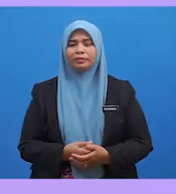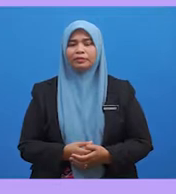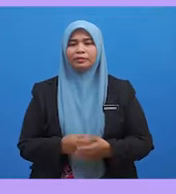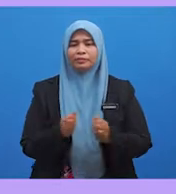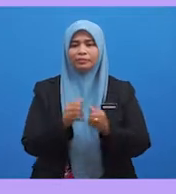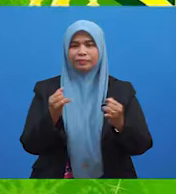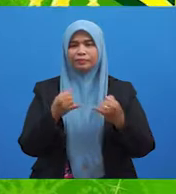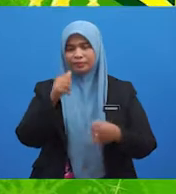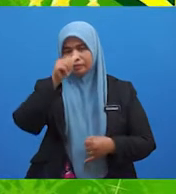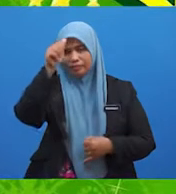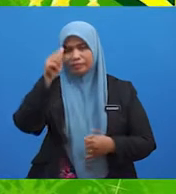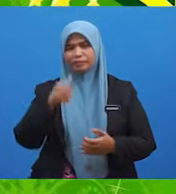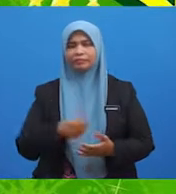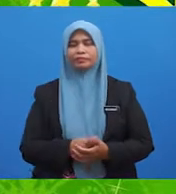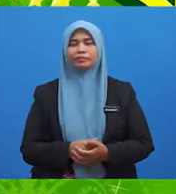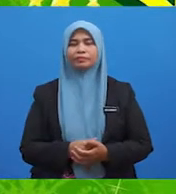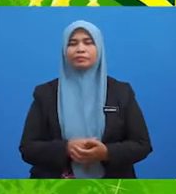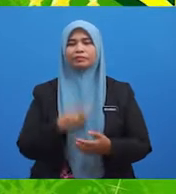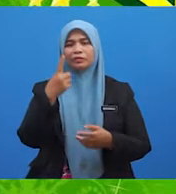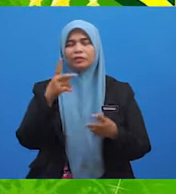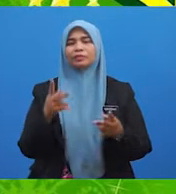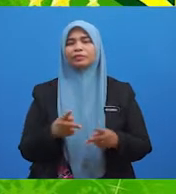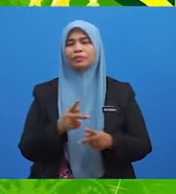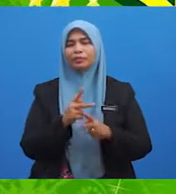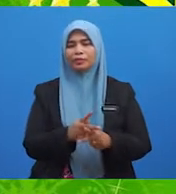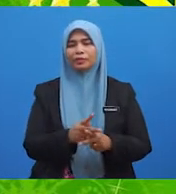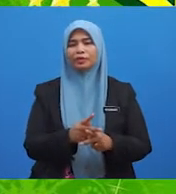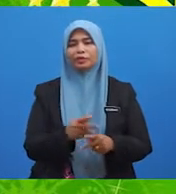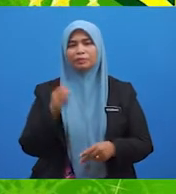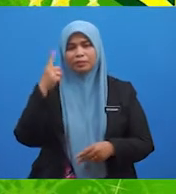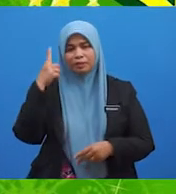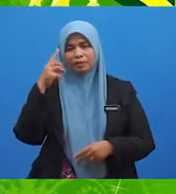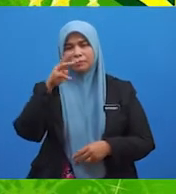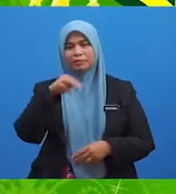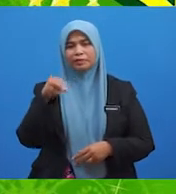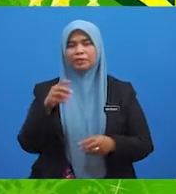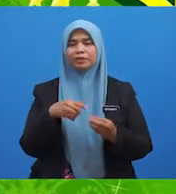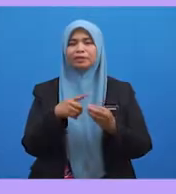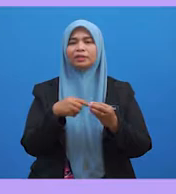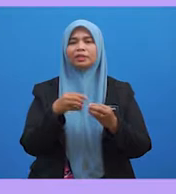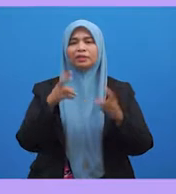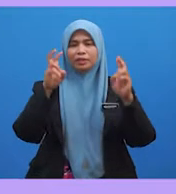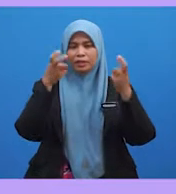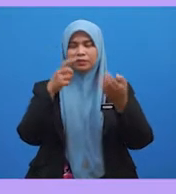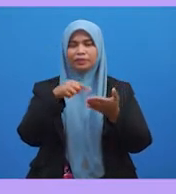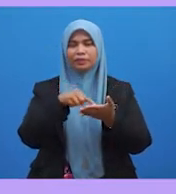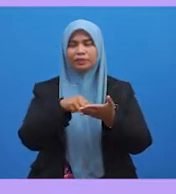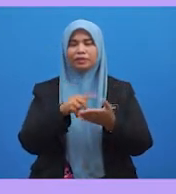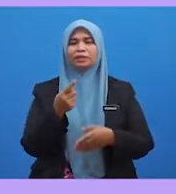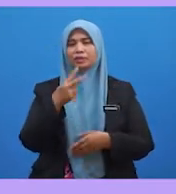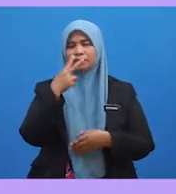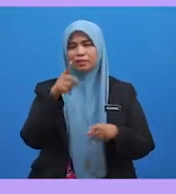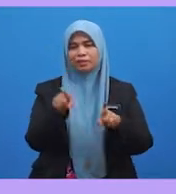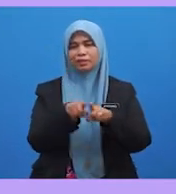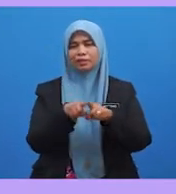InsyaAllah, bagi mengukuhkan lagi pemahaman murid-murid terhadap subtopik ini, marilah kita